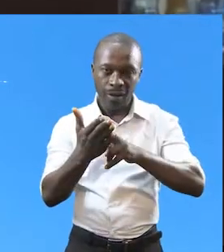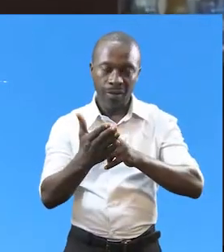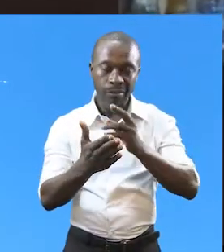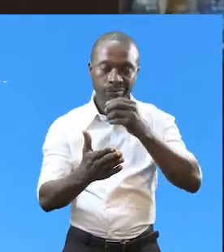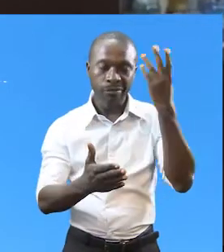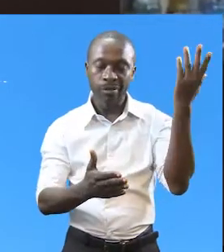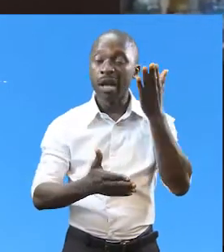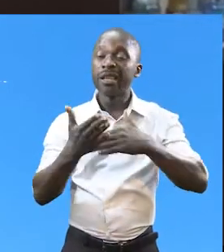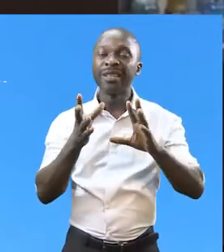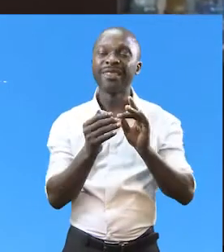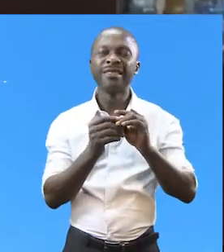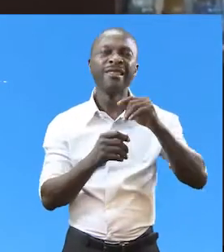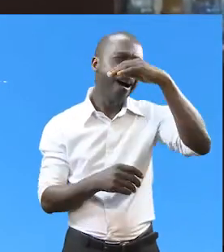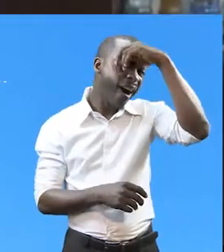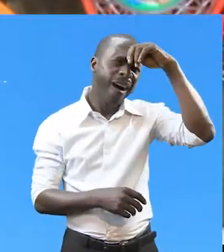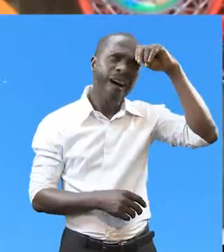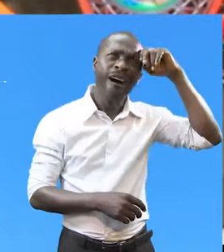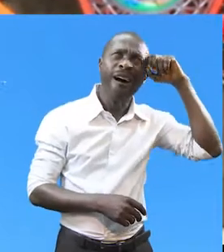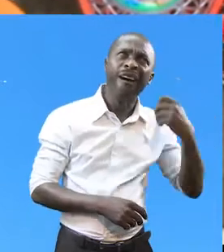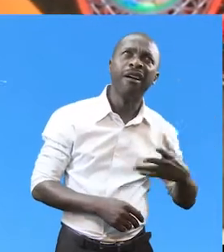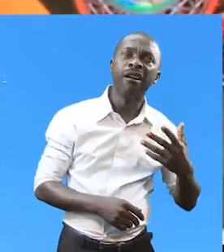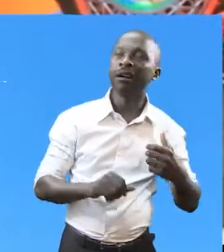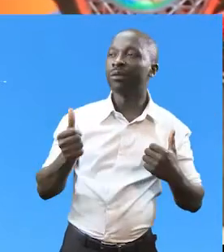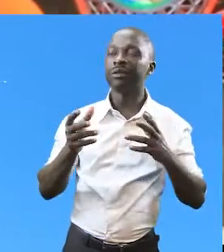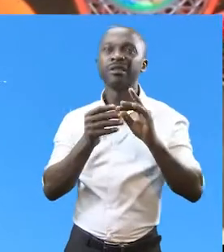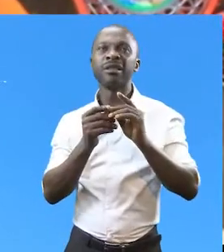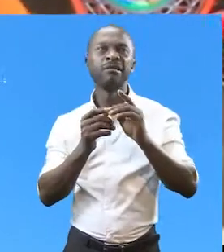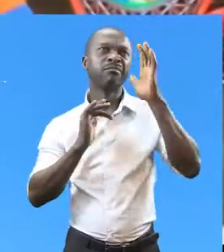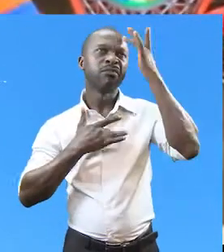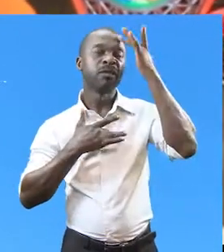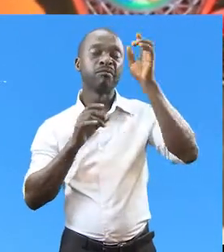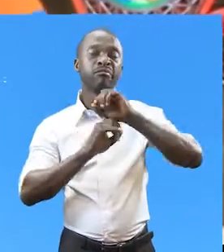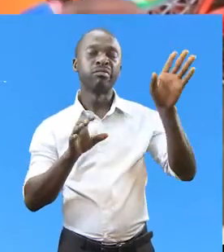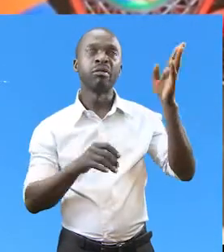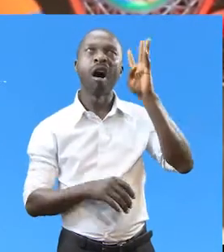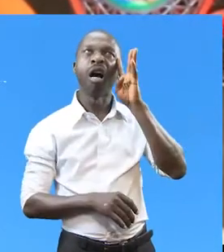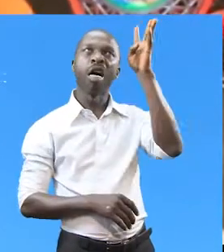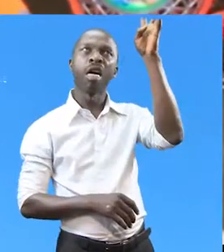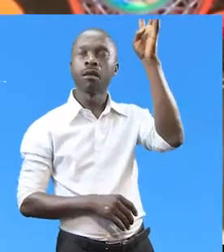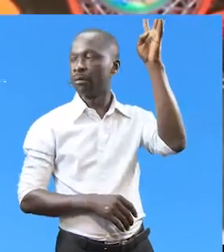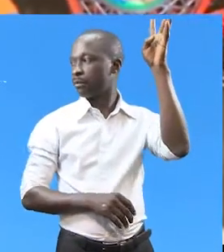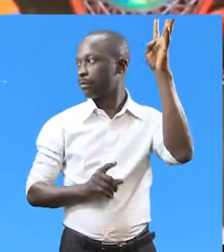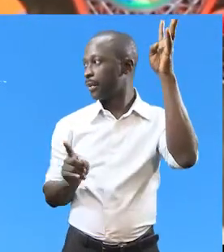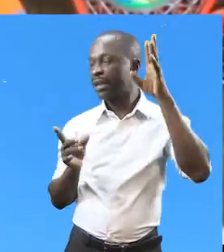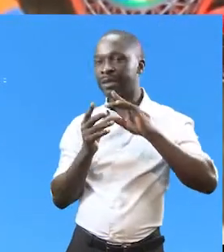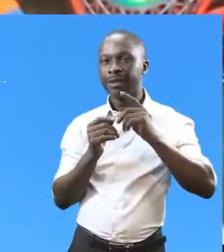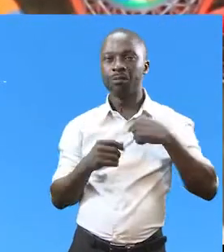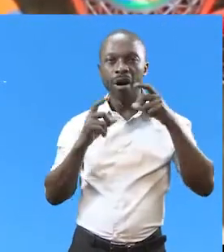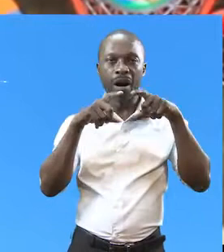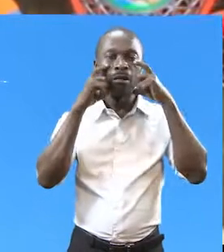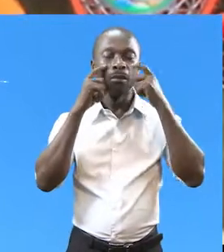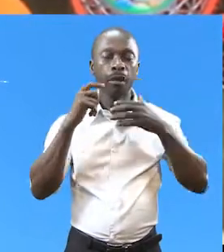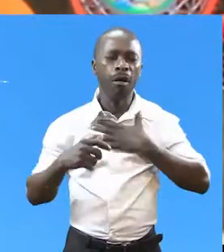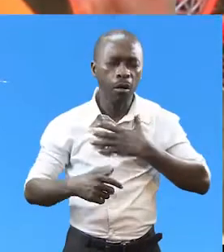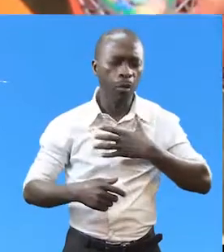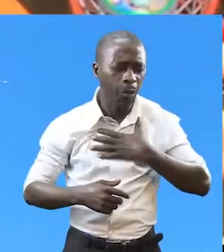et d'autres croient à la fin de la maladie. De ma part, quand je porte le masque, ça m'étouffe. D'accord. Donc du coup, l'air